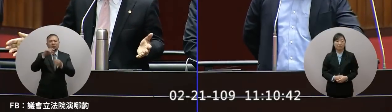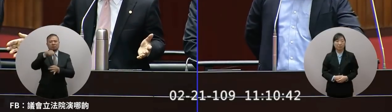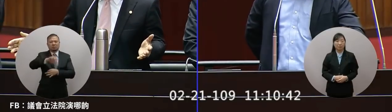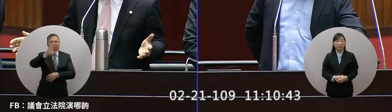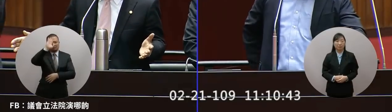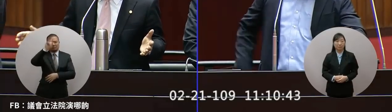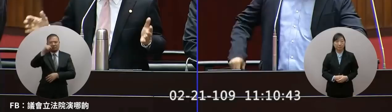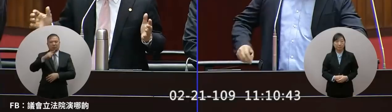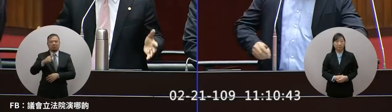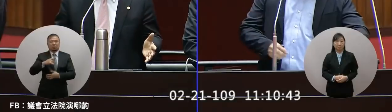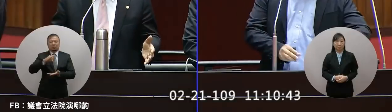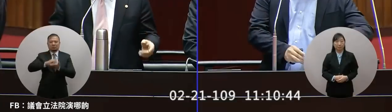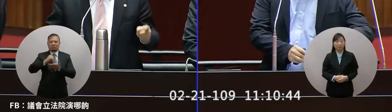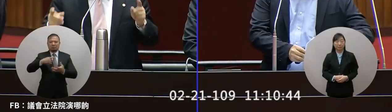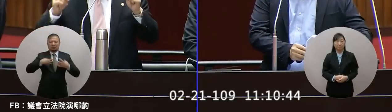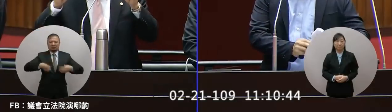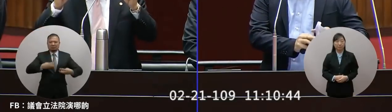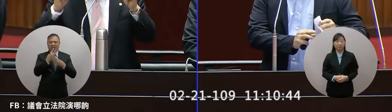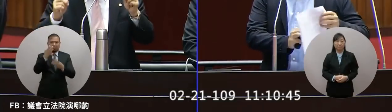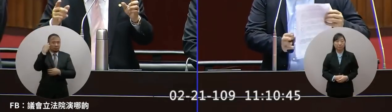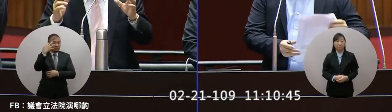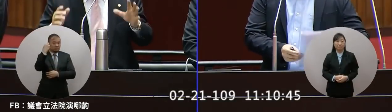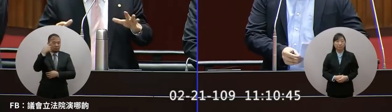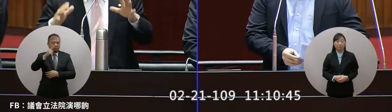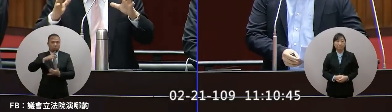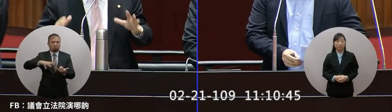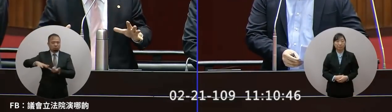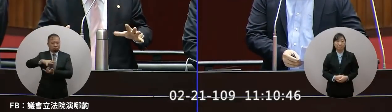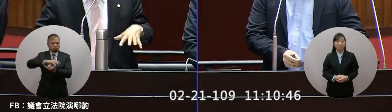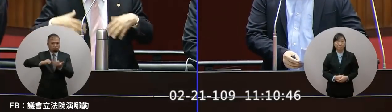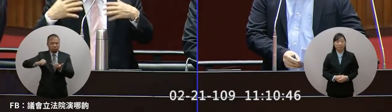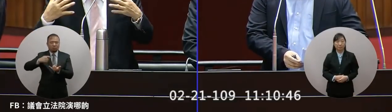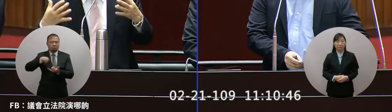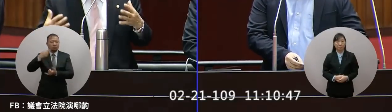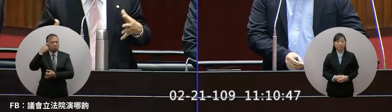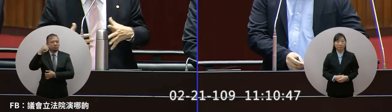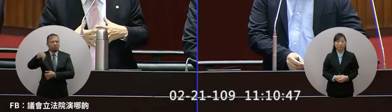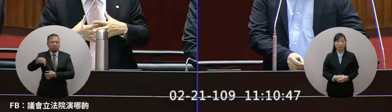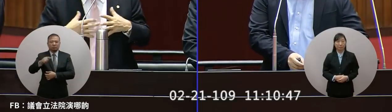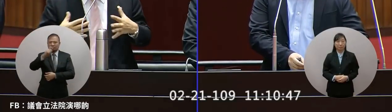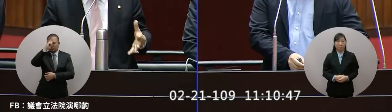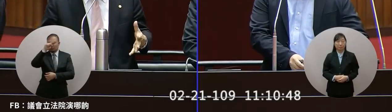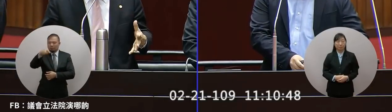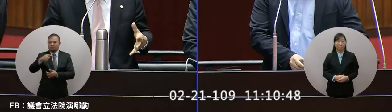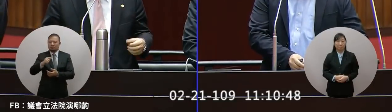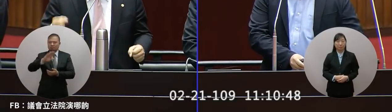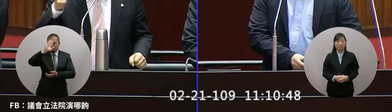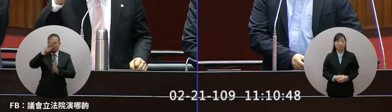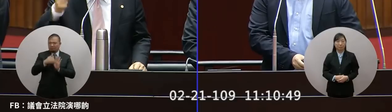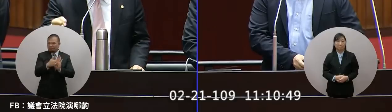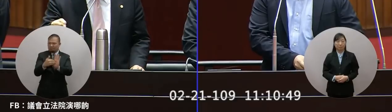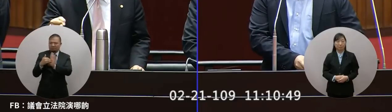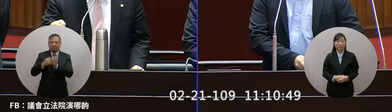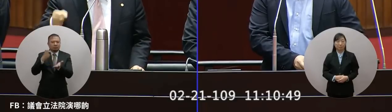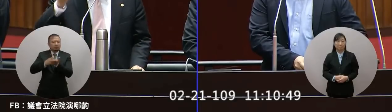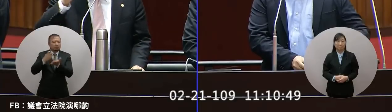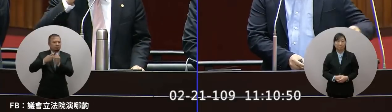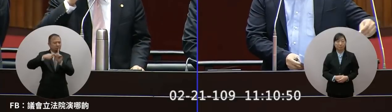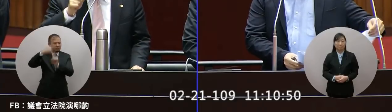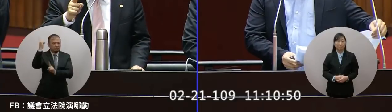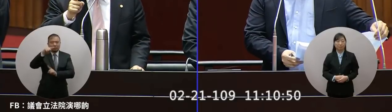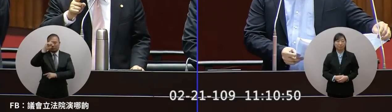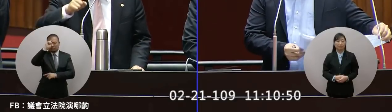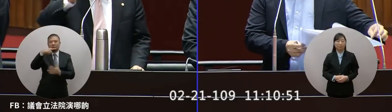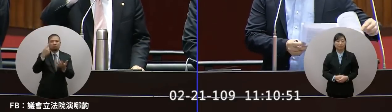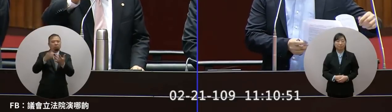跟我们相关的部位都是以最高防疫，希望不要有任何破口为努力。那